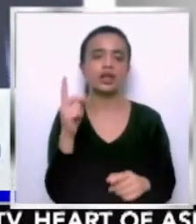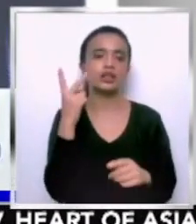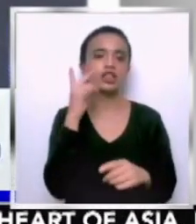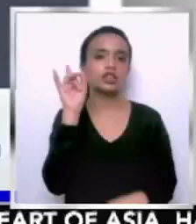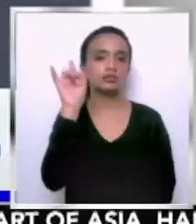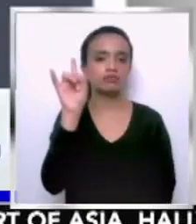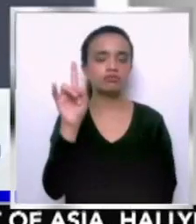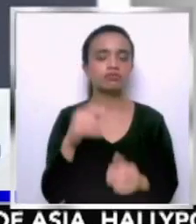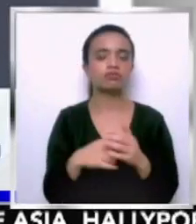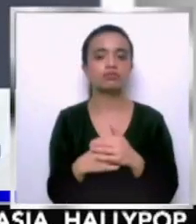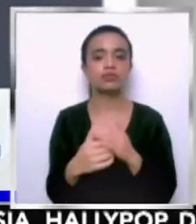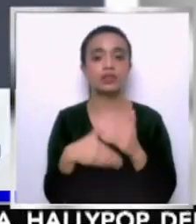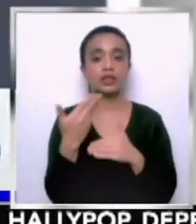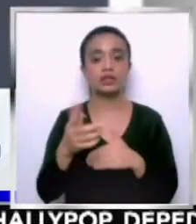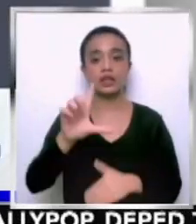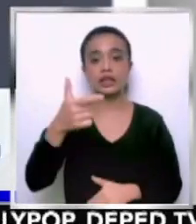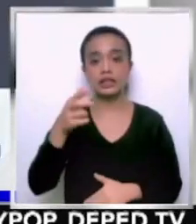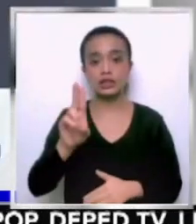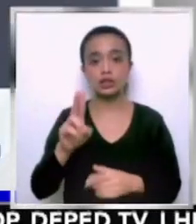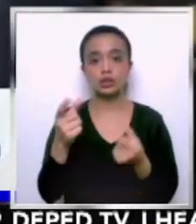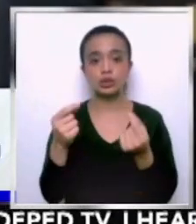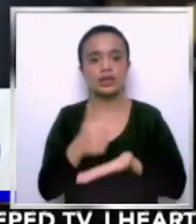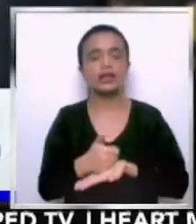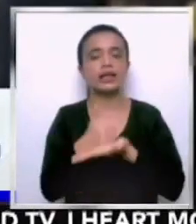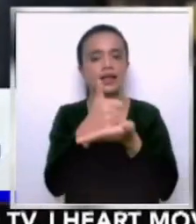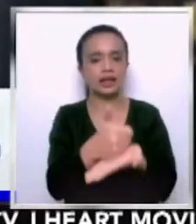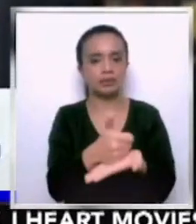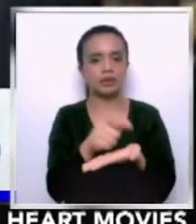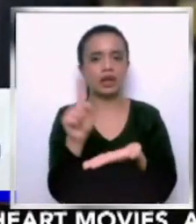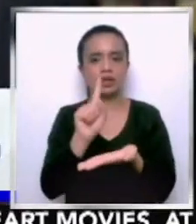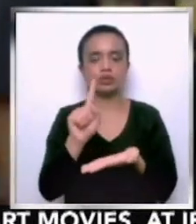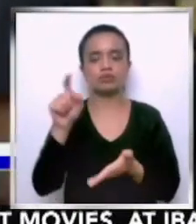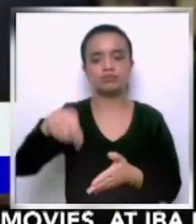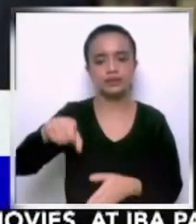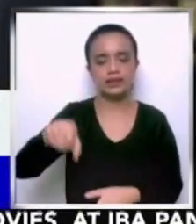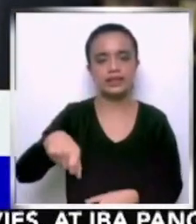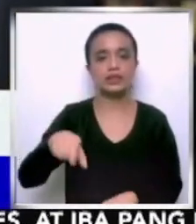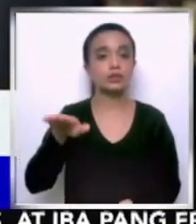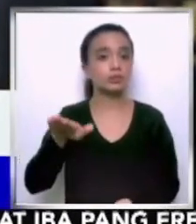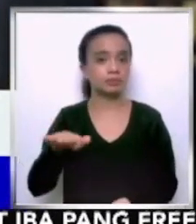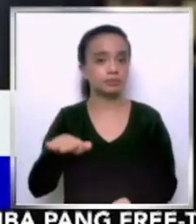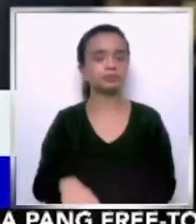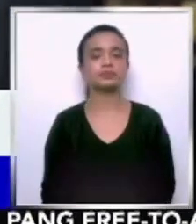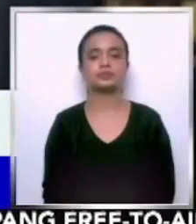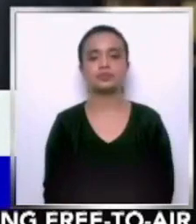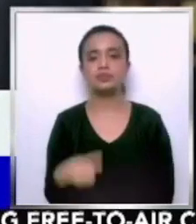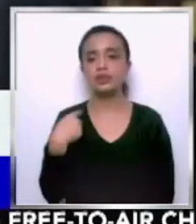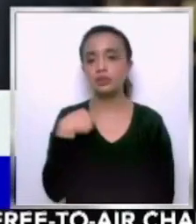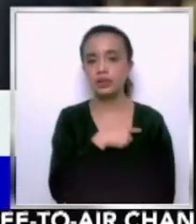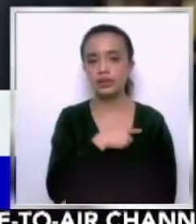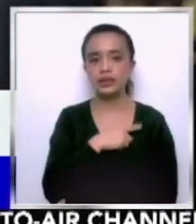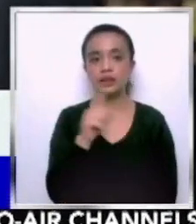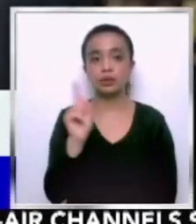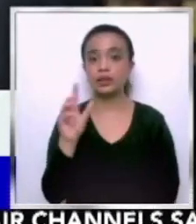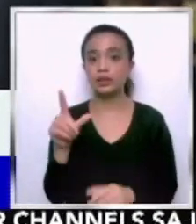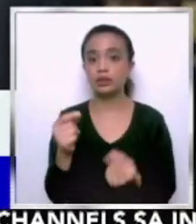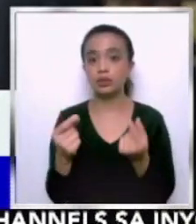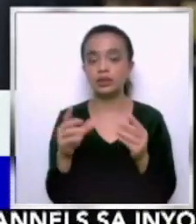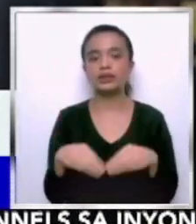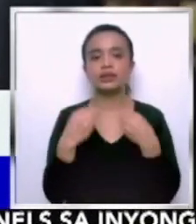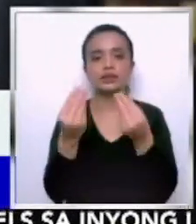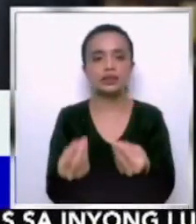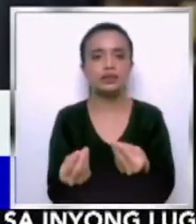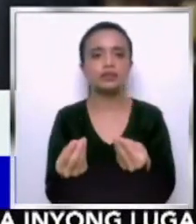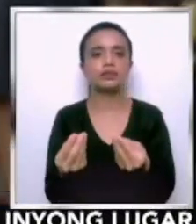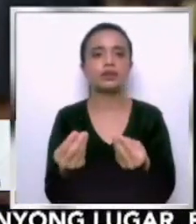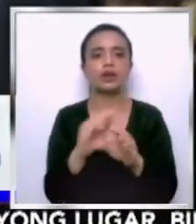na nangakong aalalay sa pangangailangan ng bata. We'll give all the necessary services na ibibigay